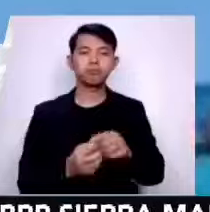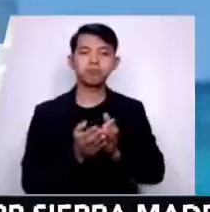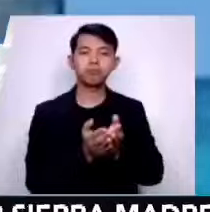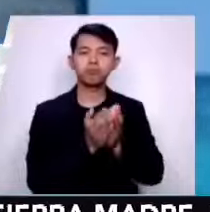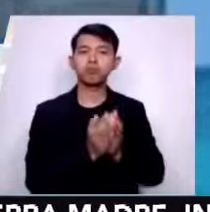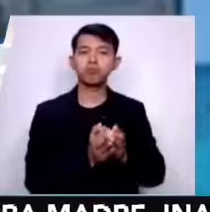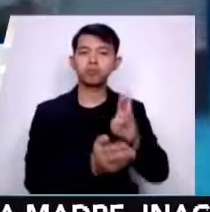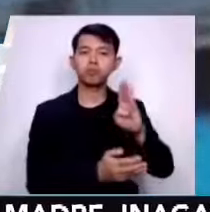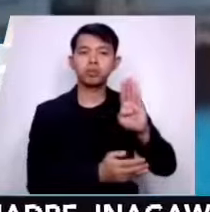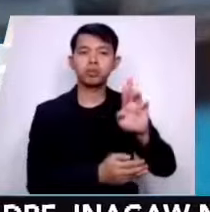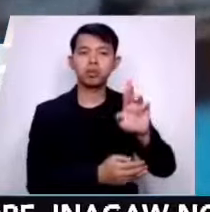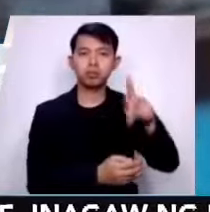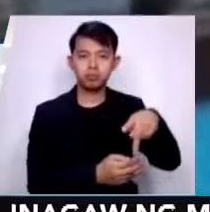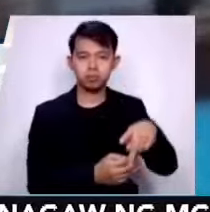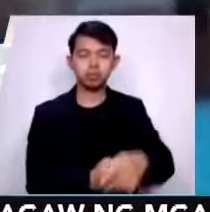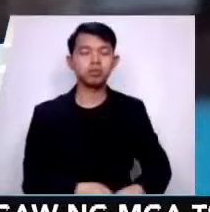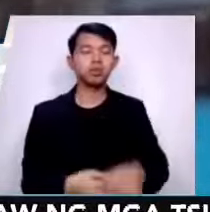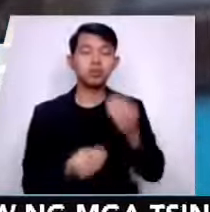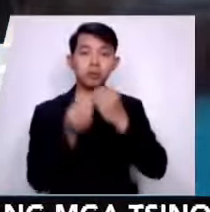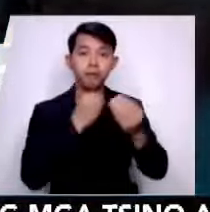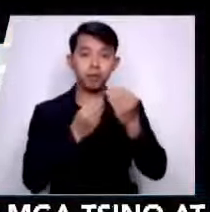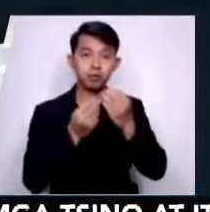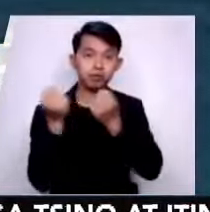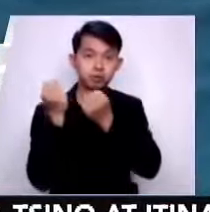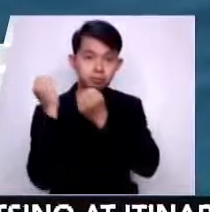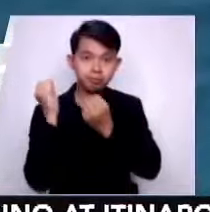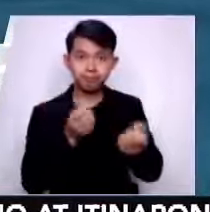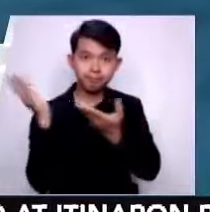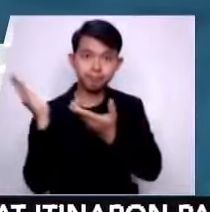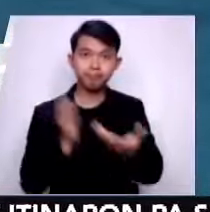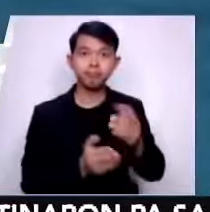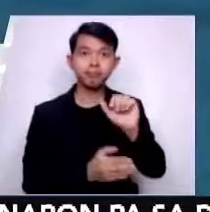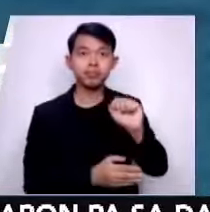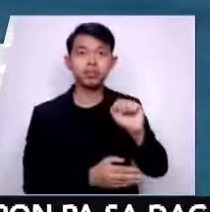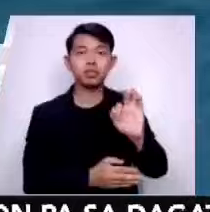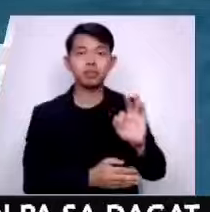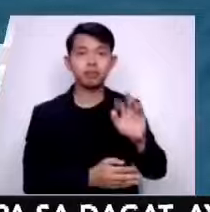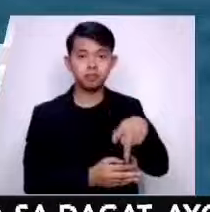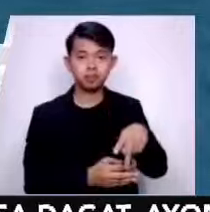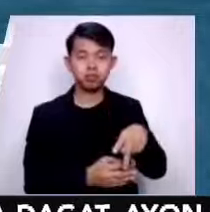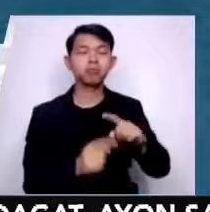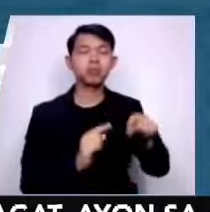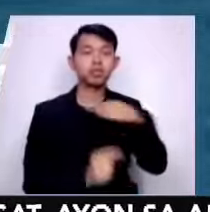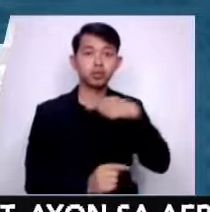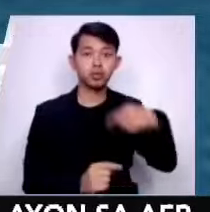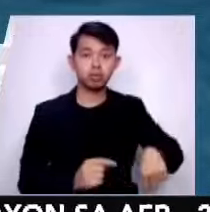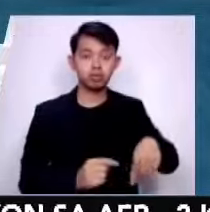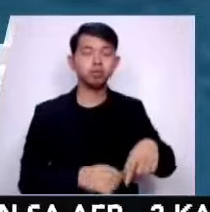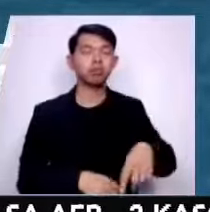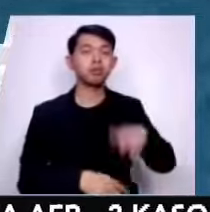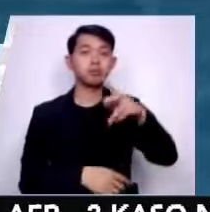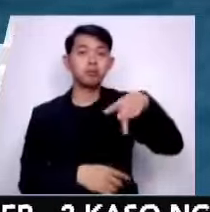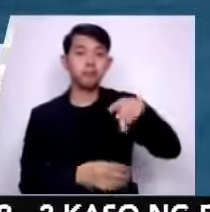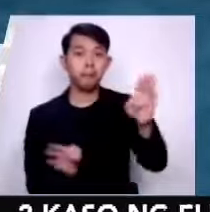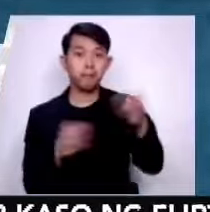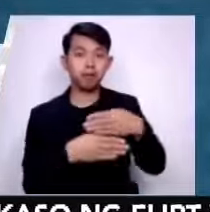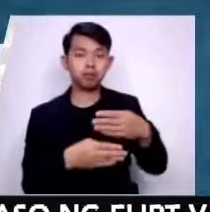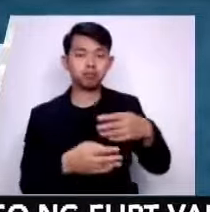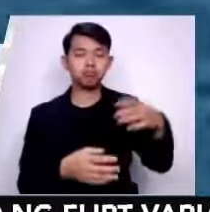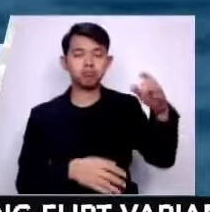food supplies ng AFP noong May 19 pero n mahulog sa dagat ang package biglang sumugod ang Chinese